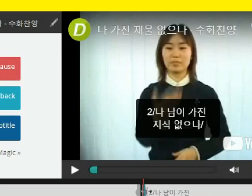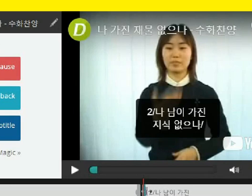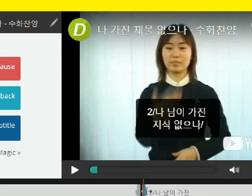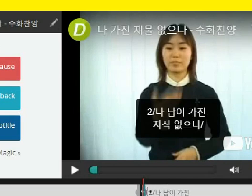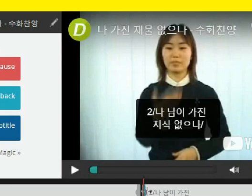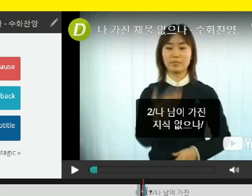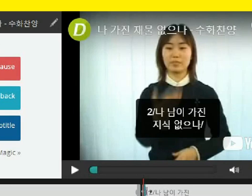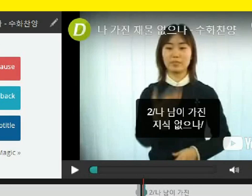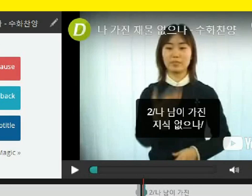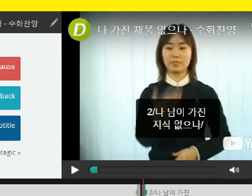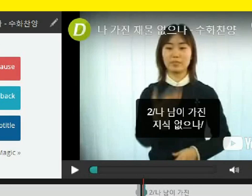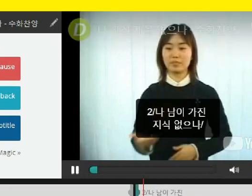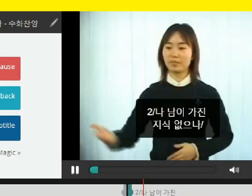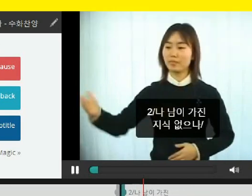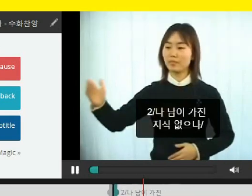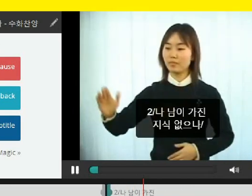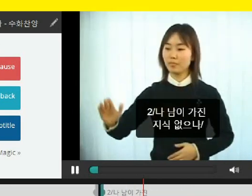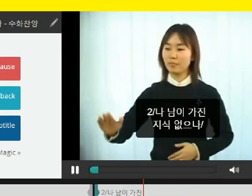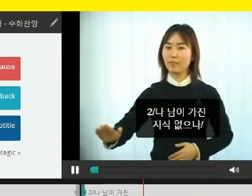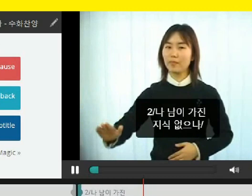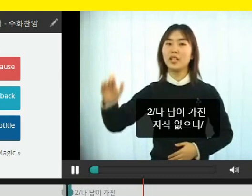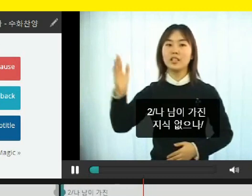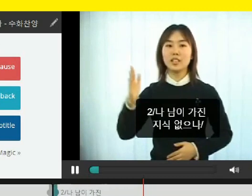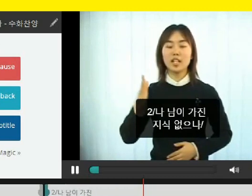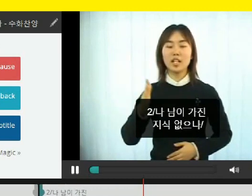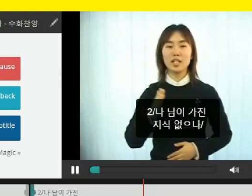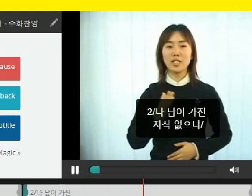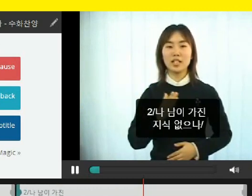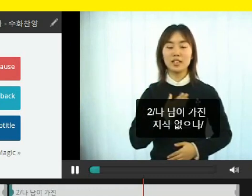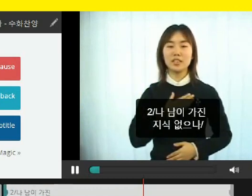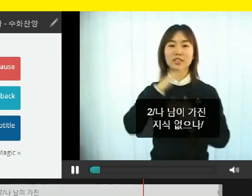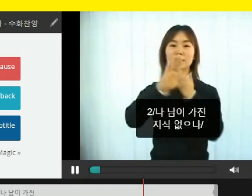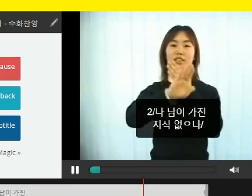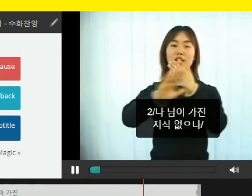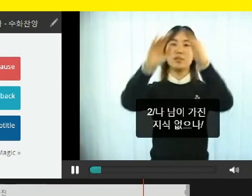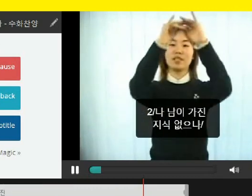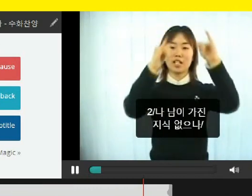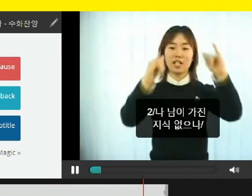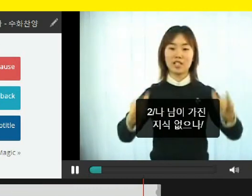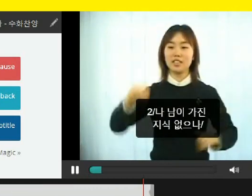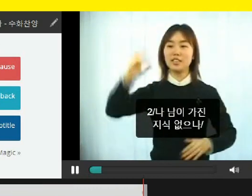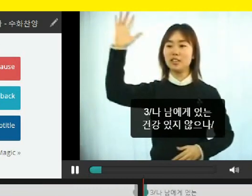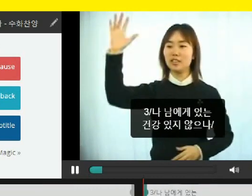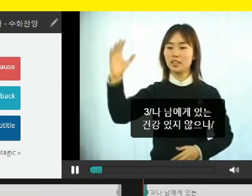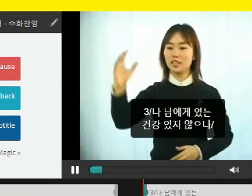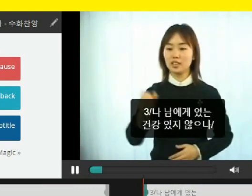그것도 살짝 앞으로 당기면은 시작.